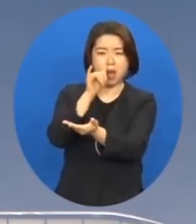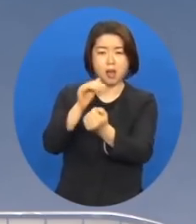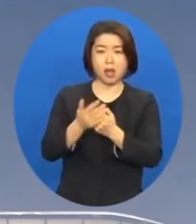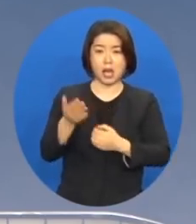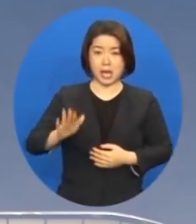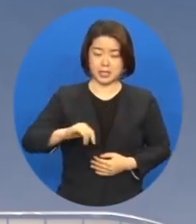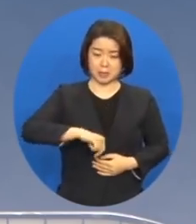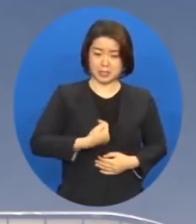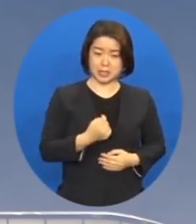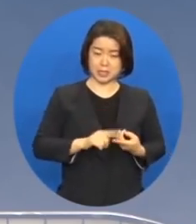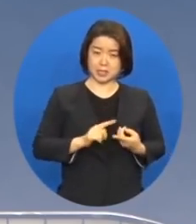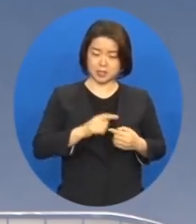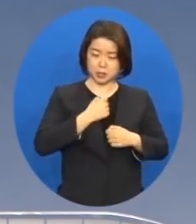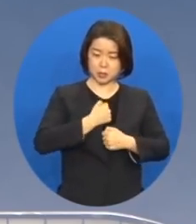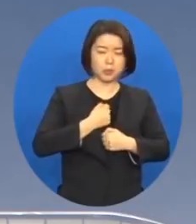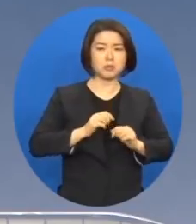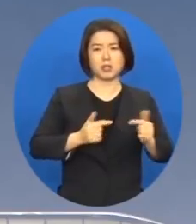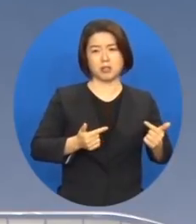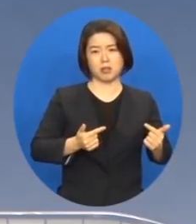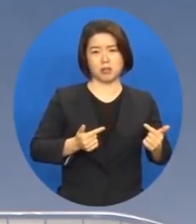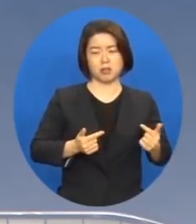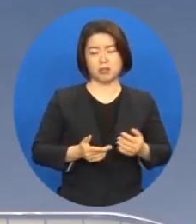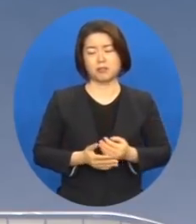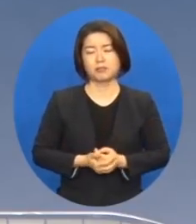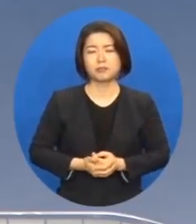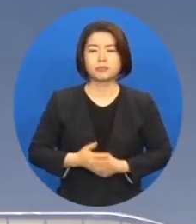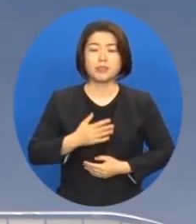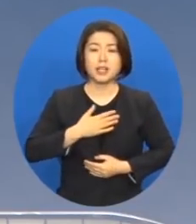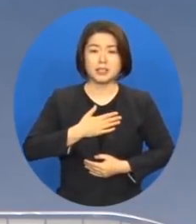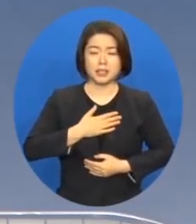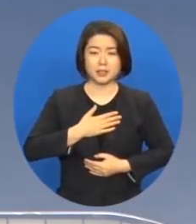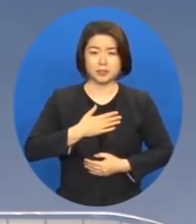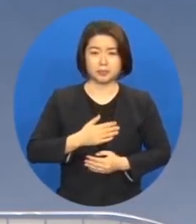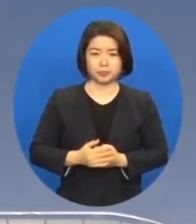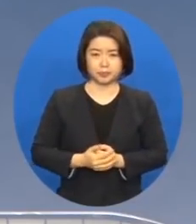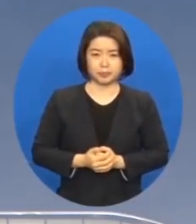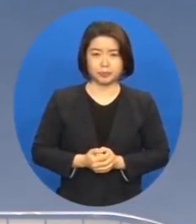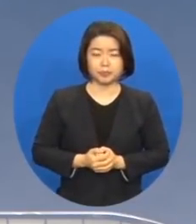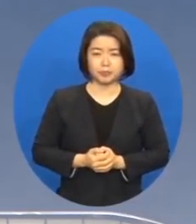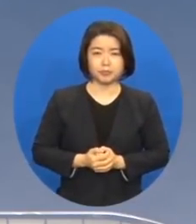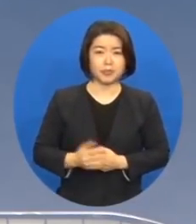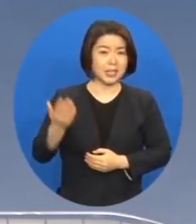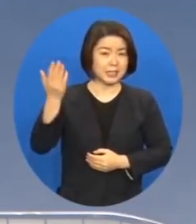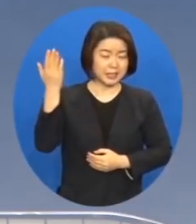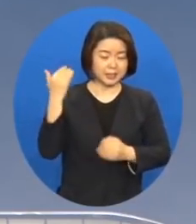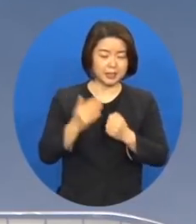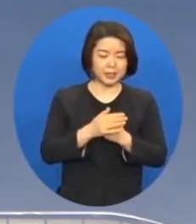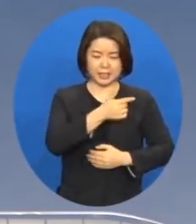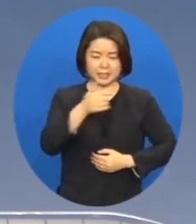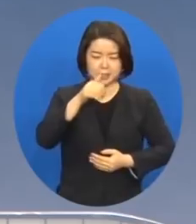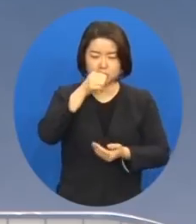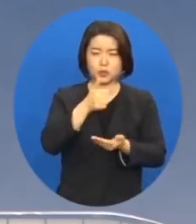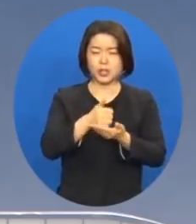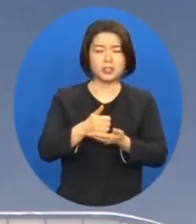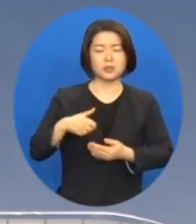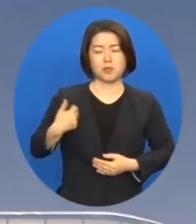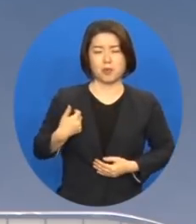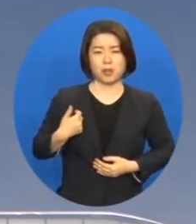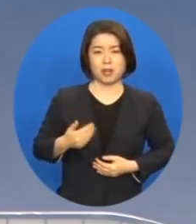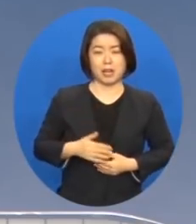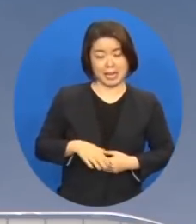대해서 조심하지 않는 것입니다. 저는 제가 그렇게 큰 죄인인 것을 몰랐어요.